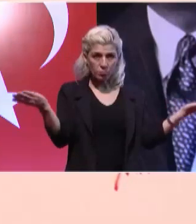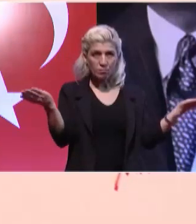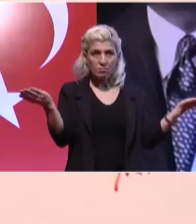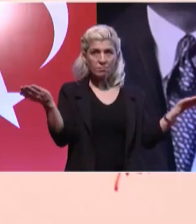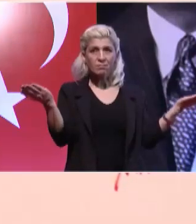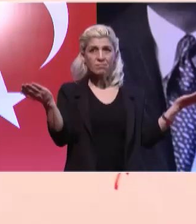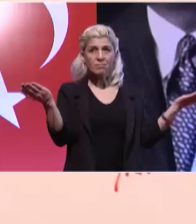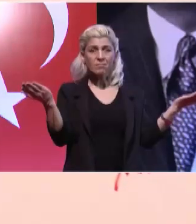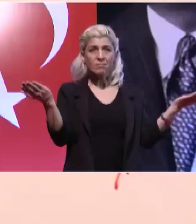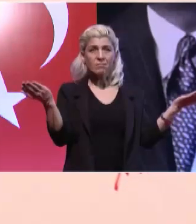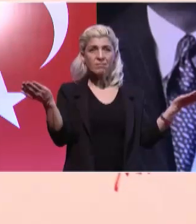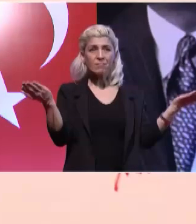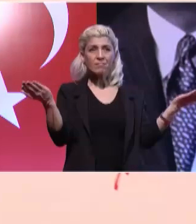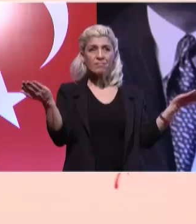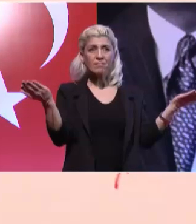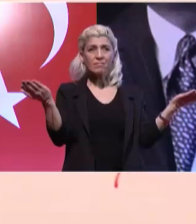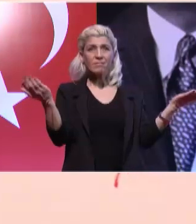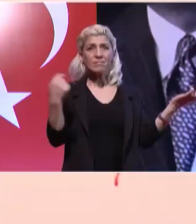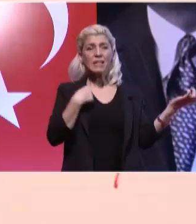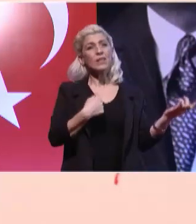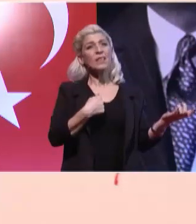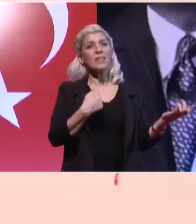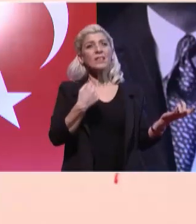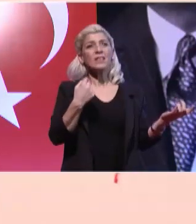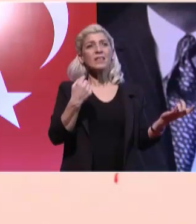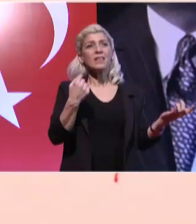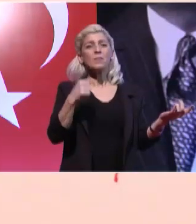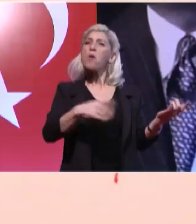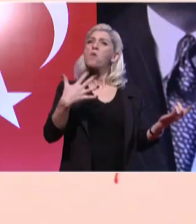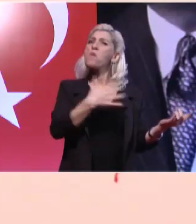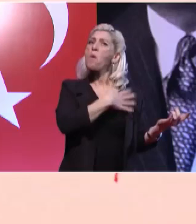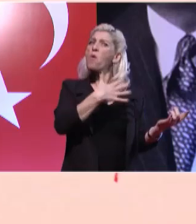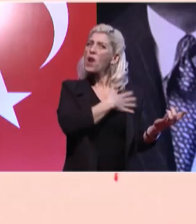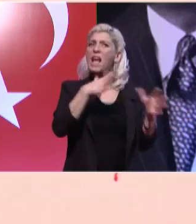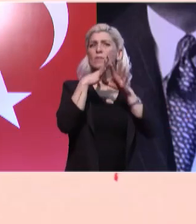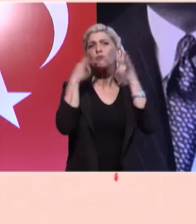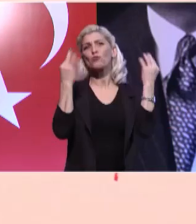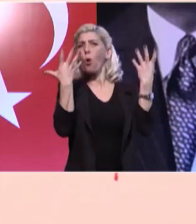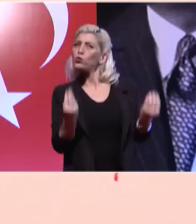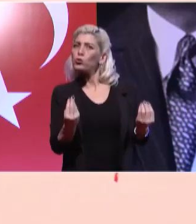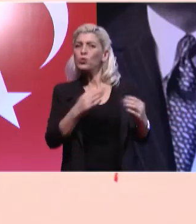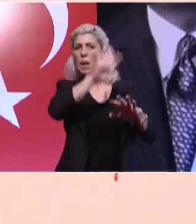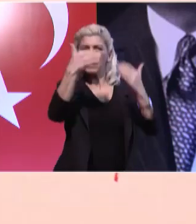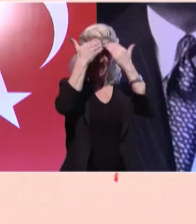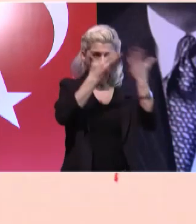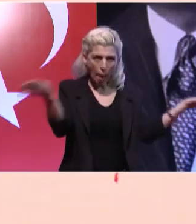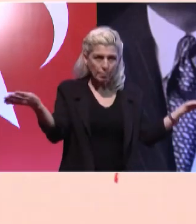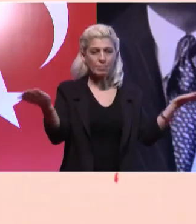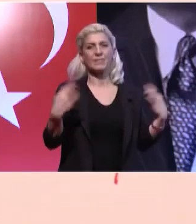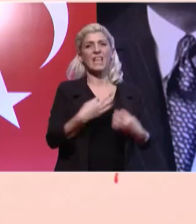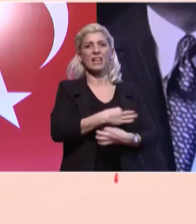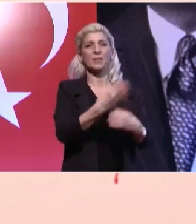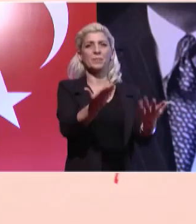Umarım keyifli bir kongreyi gerçekleştirmiş olursunuz. Hepinize en içten selamlar, saygılar sunuyorum.